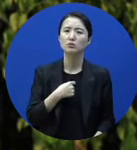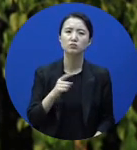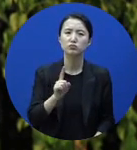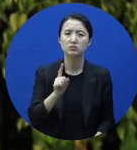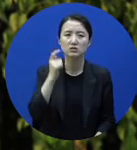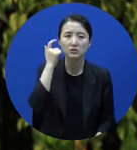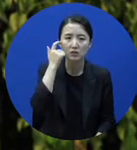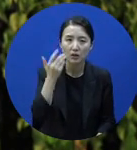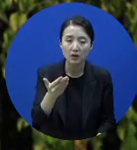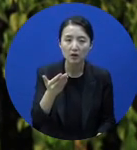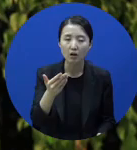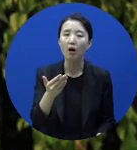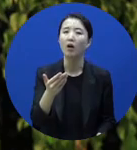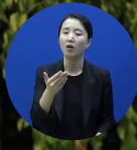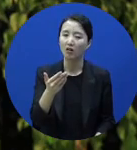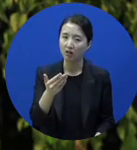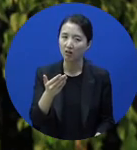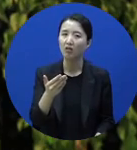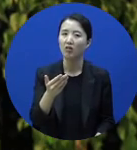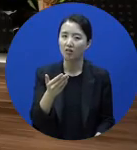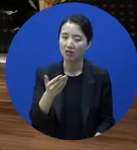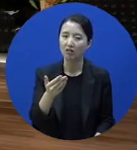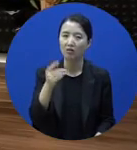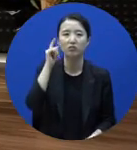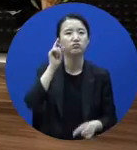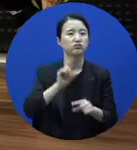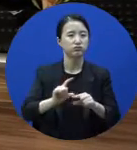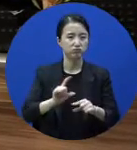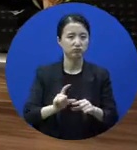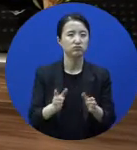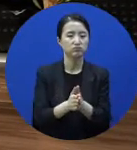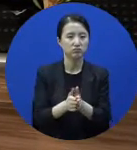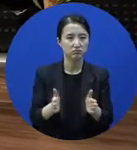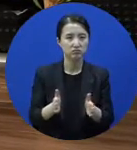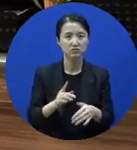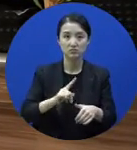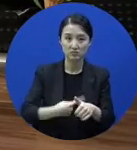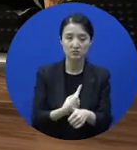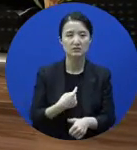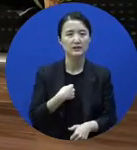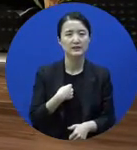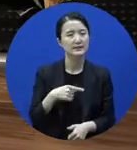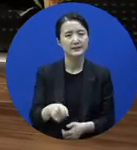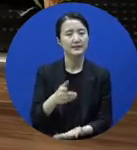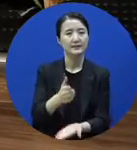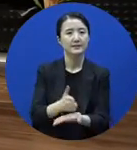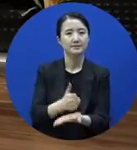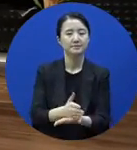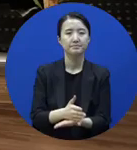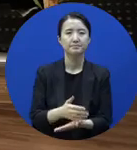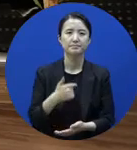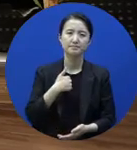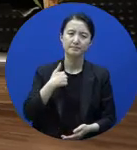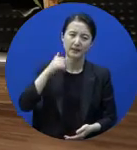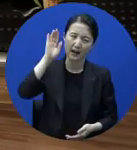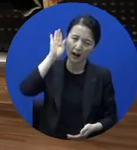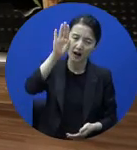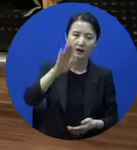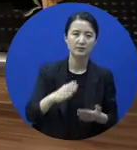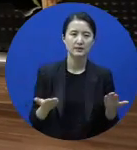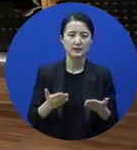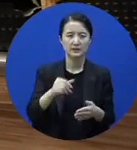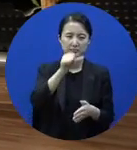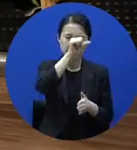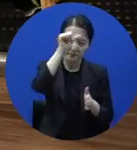얘기했던 오랫동안 할 수 있는 일을 한번 찾아보게 된 거죠. 직장에서 처음에 이제 뭐 해야 될까 고민들을 다 많이 할